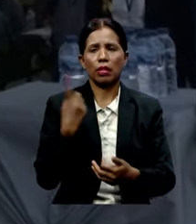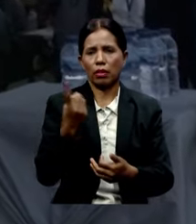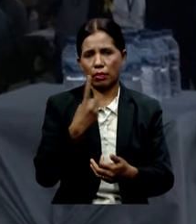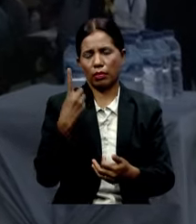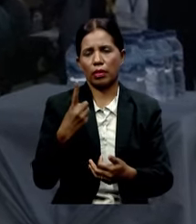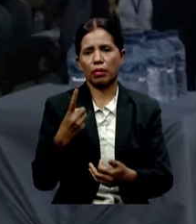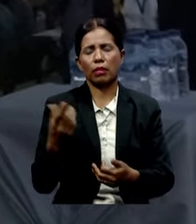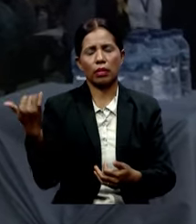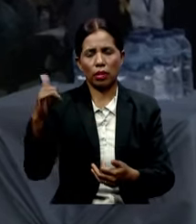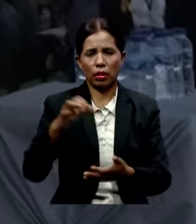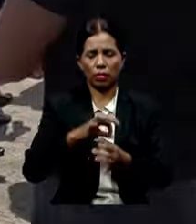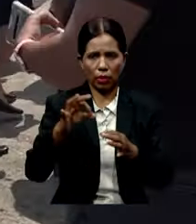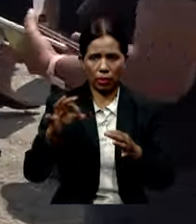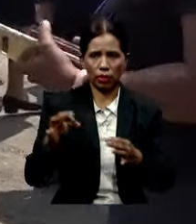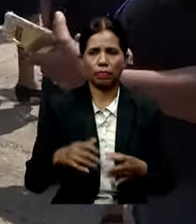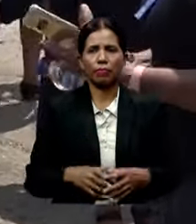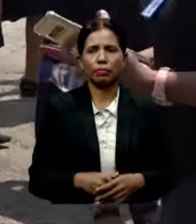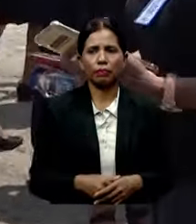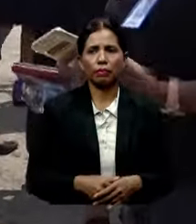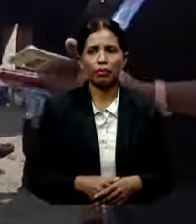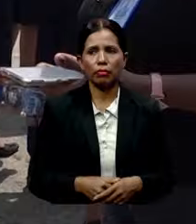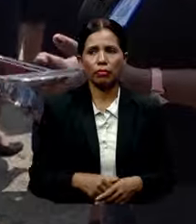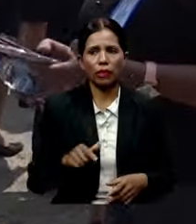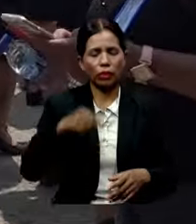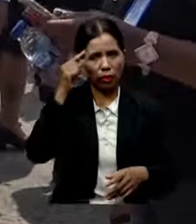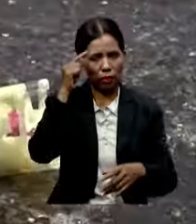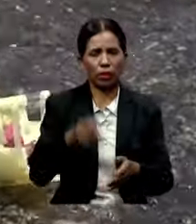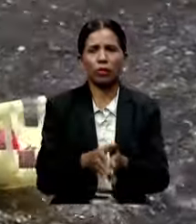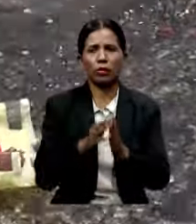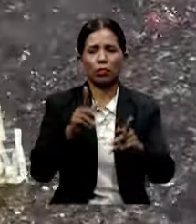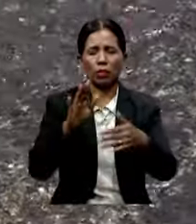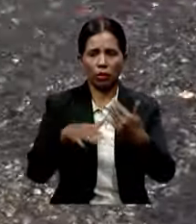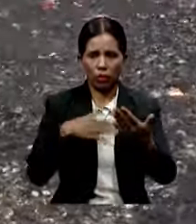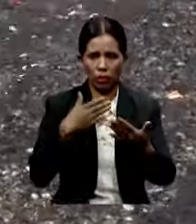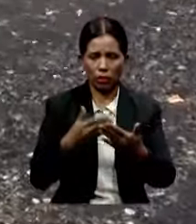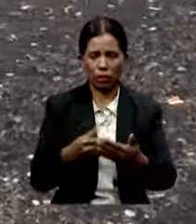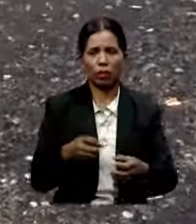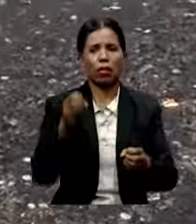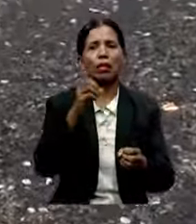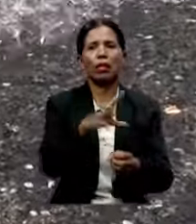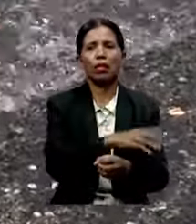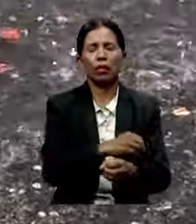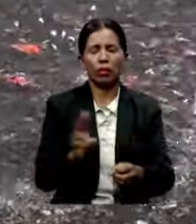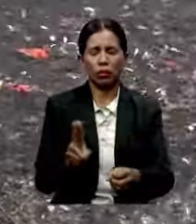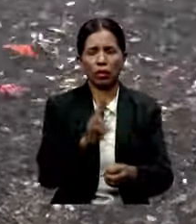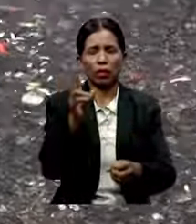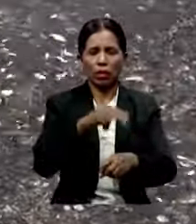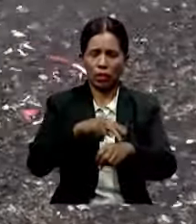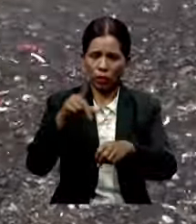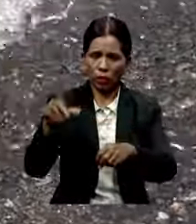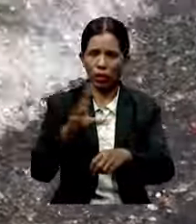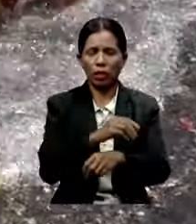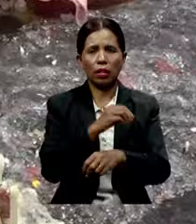sira ne espiritu lavo. Ia bibang nemos governante ne husu ba entidade soto atu hameting na fatin unidade nasional ho